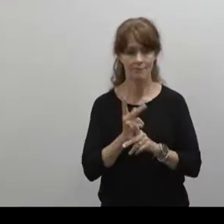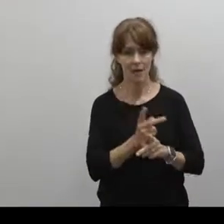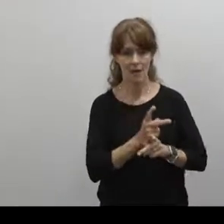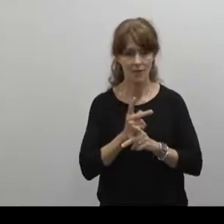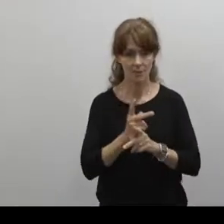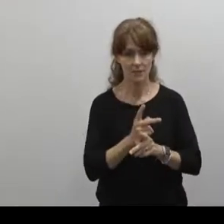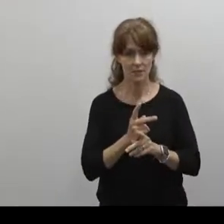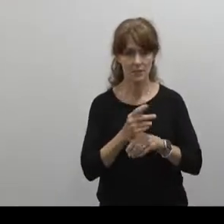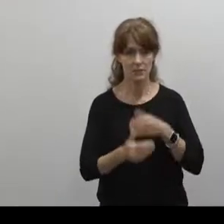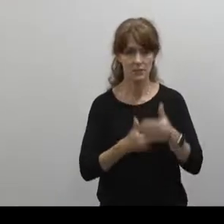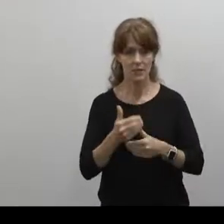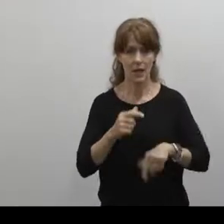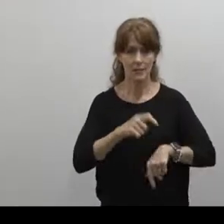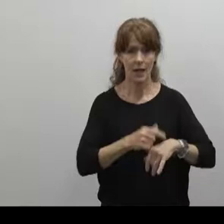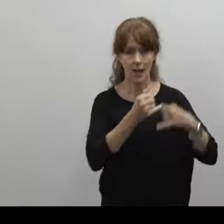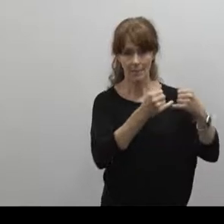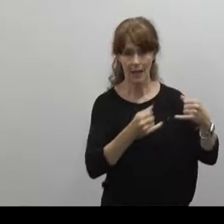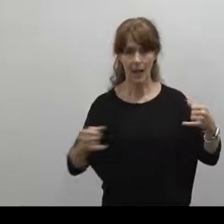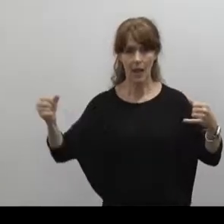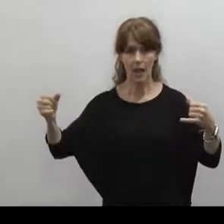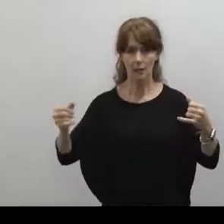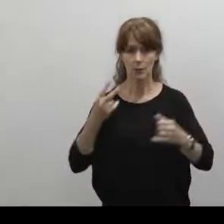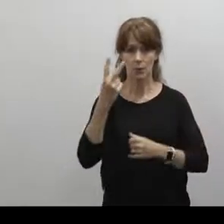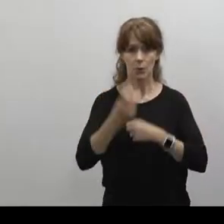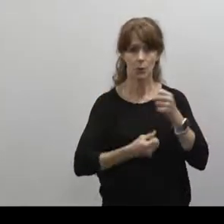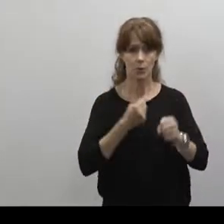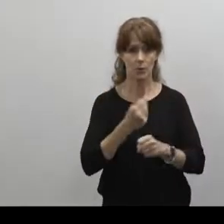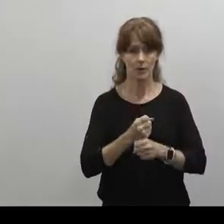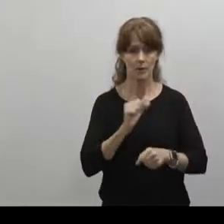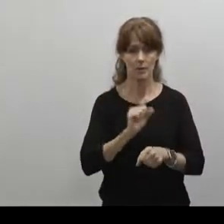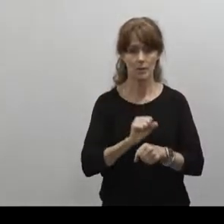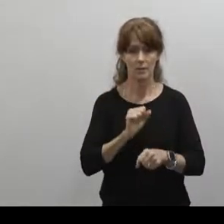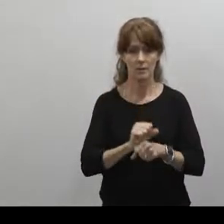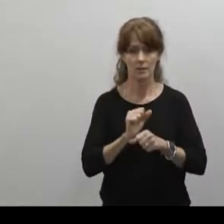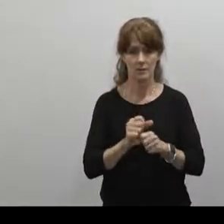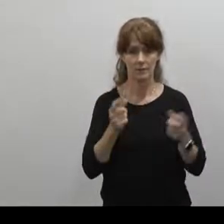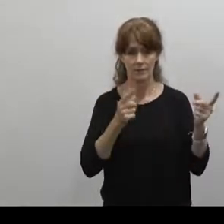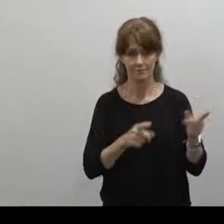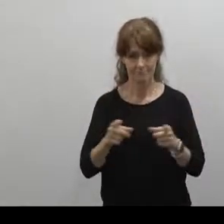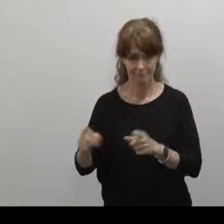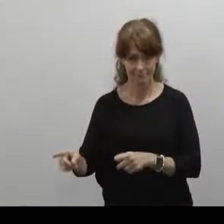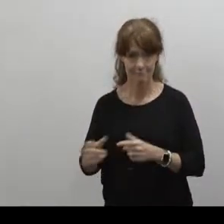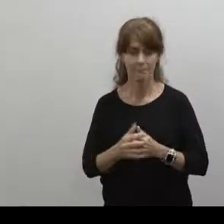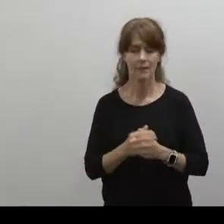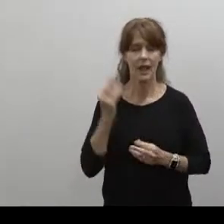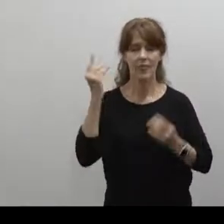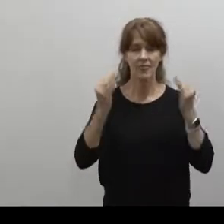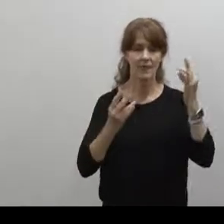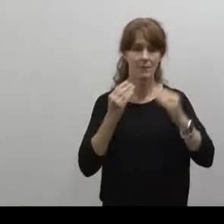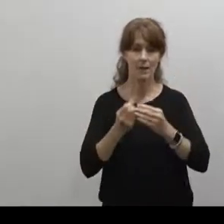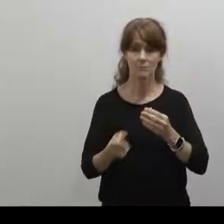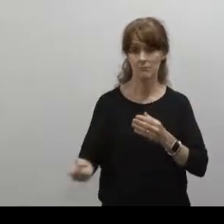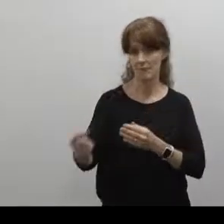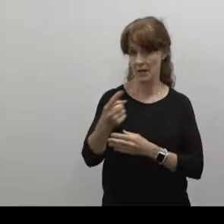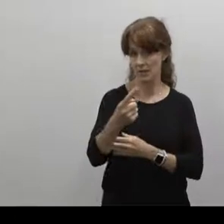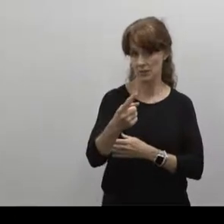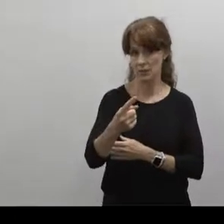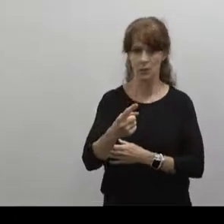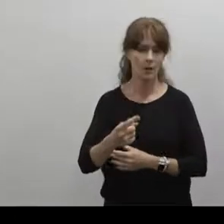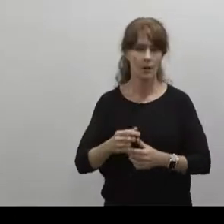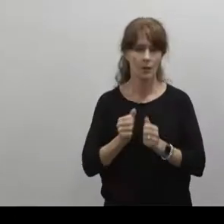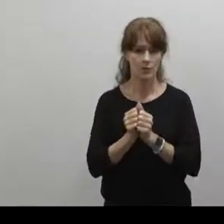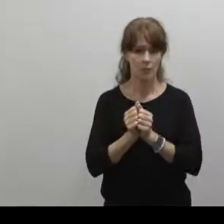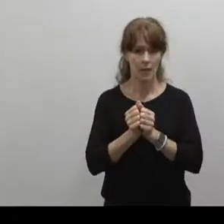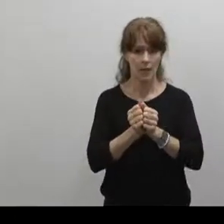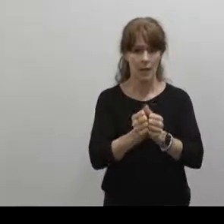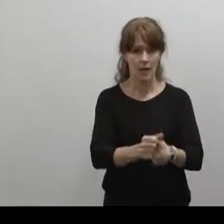mà đang tiếc cứ thả dương năng riệp rộp âm pi pil về lì không rịa pil pi chnam còn long phật mộc nè đại dương ban chặt chẽ